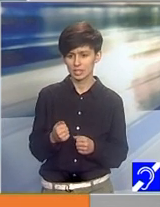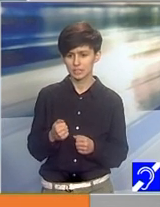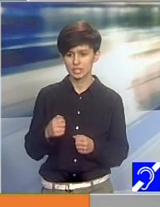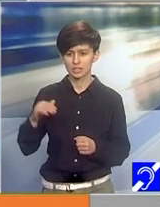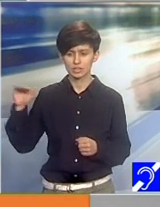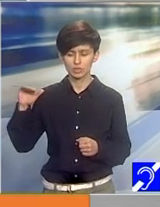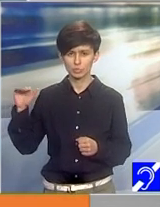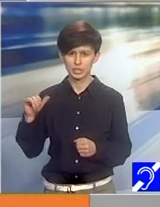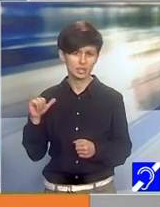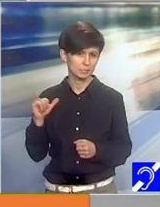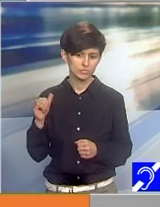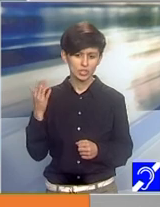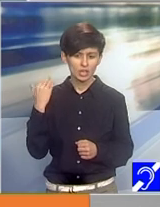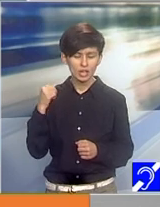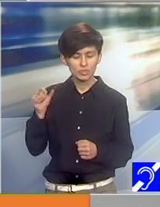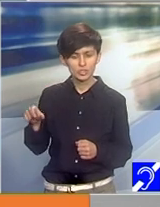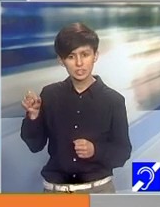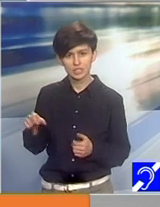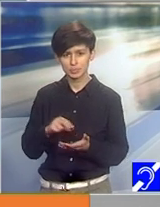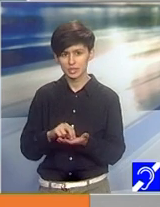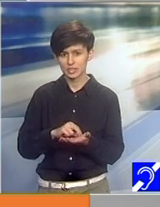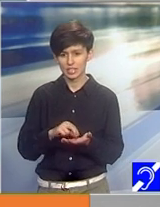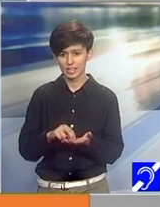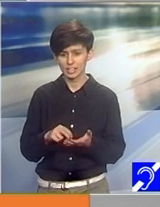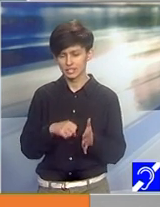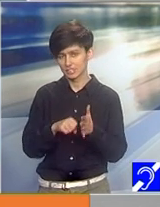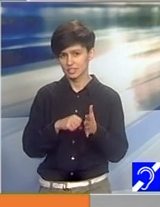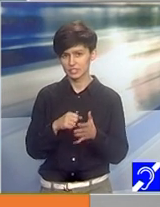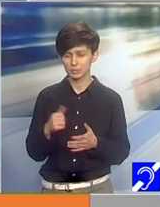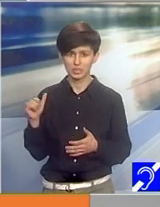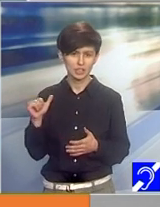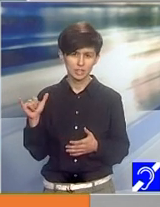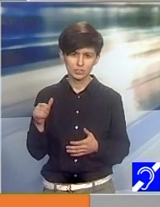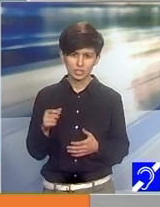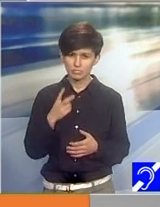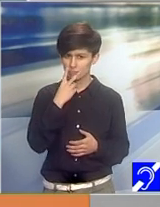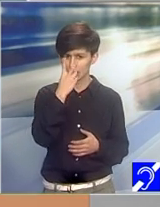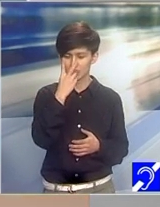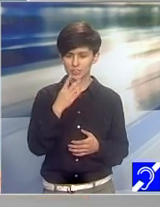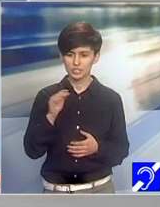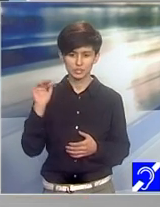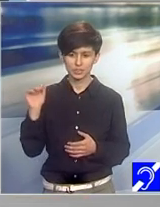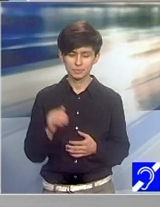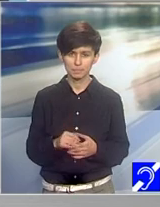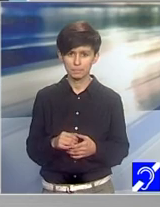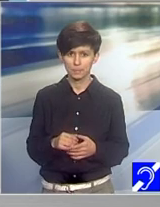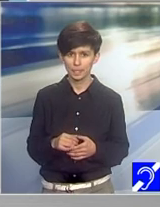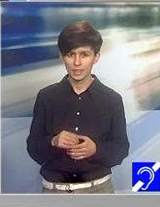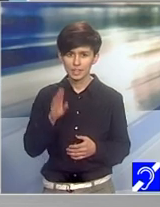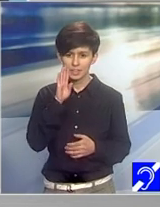al filmului sau tehnic? Adică cineva care trebuie să fie, să fi făcut, să fi văzut soacra ca să nu greșească. Soacra mea care așa. Are